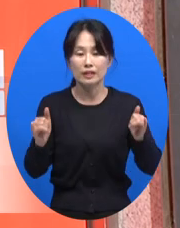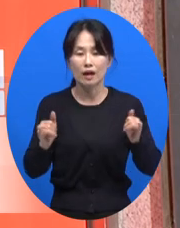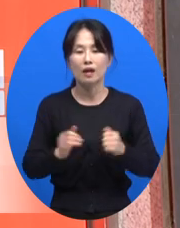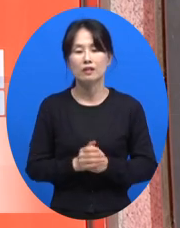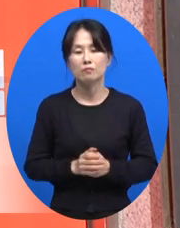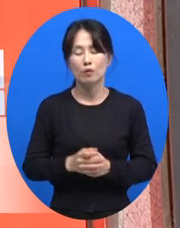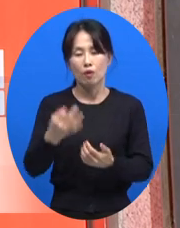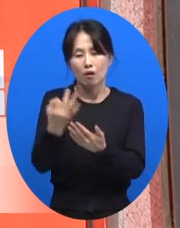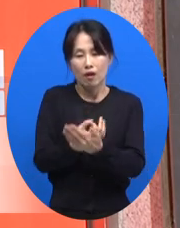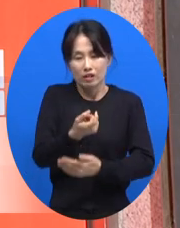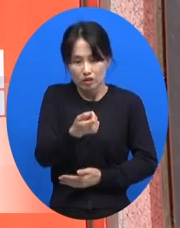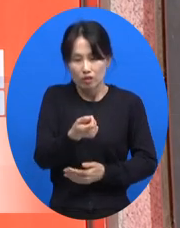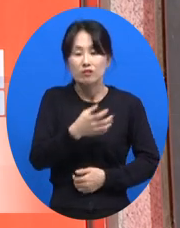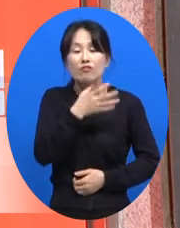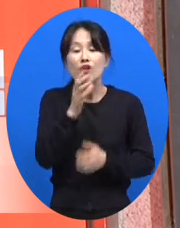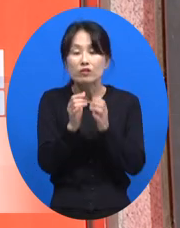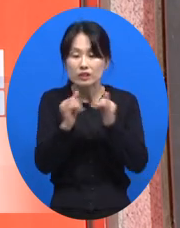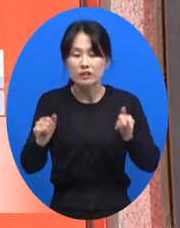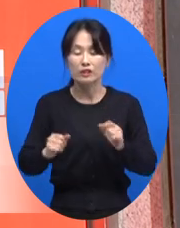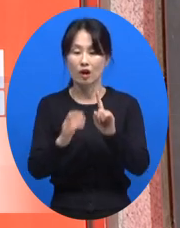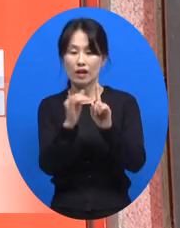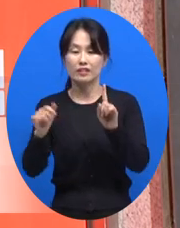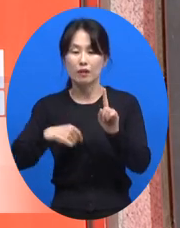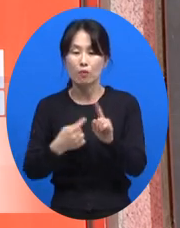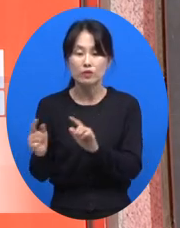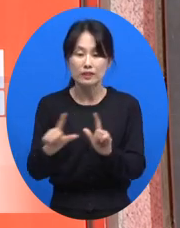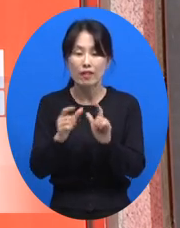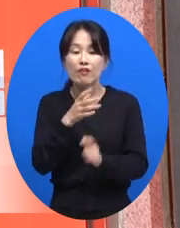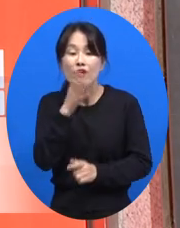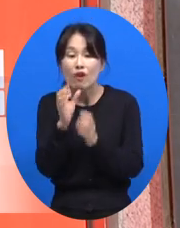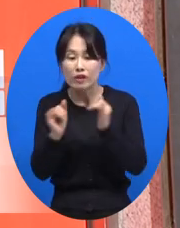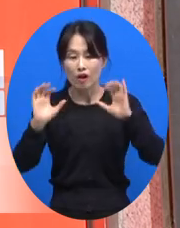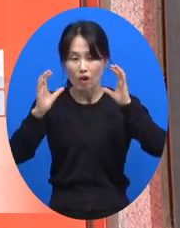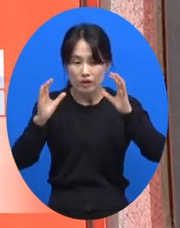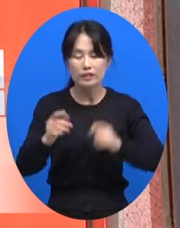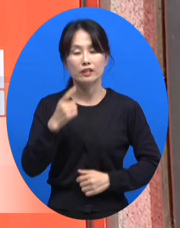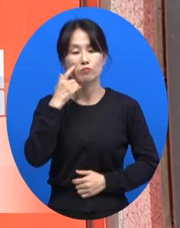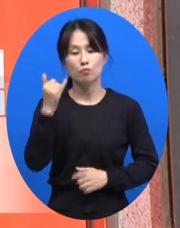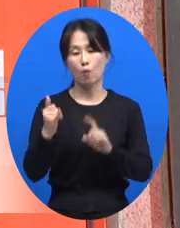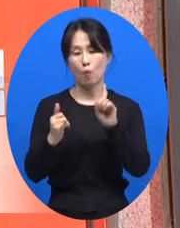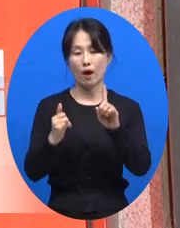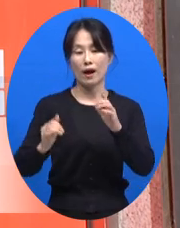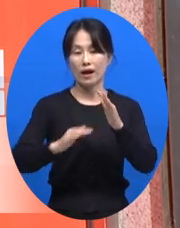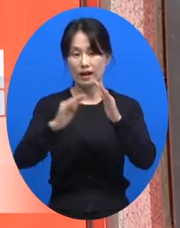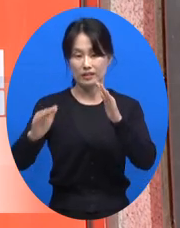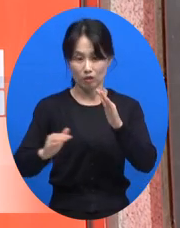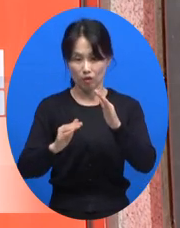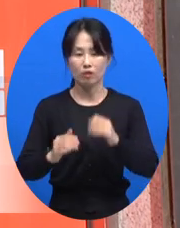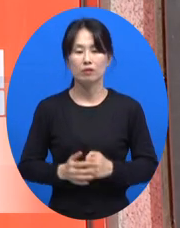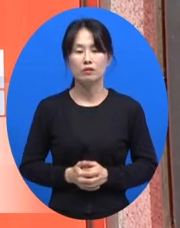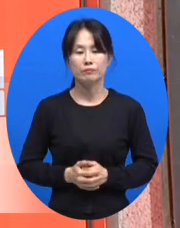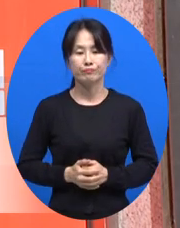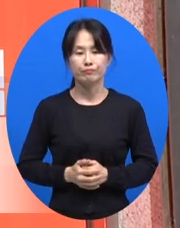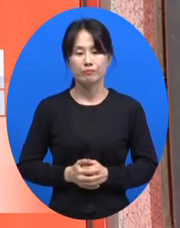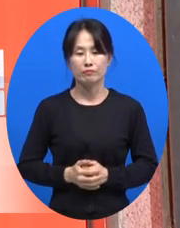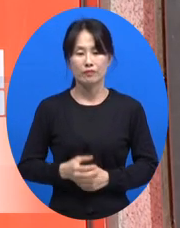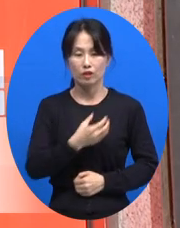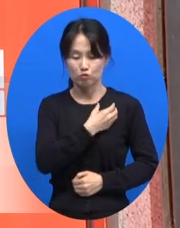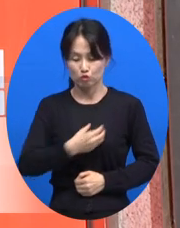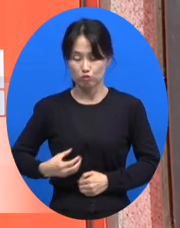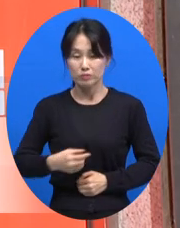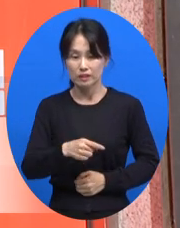경우는 저소득층 어르신들, 1인 독거 노인들, 그다음에 어린이, 그다음에 한부모 가정 계층이시고요. 저희가